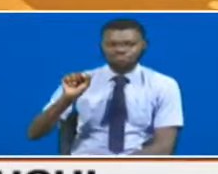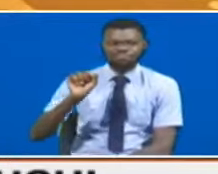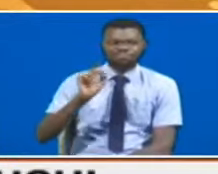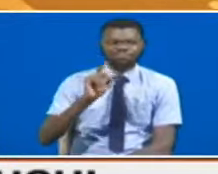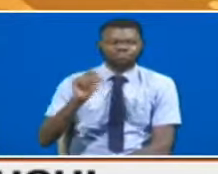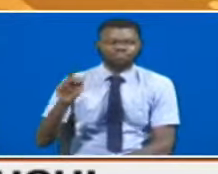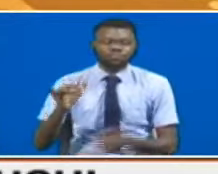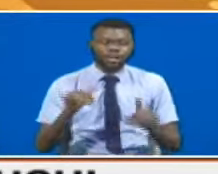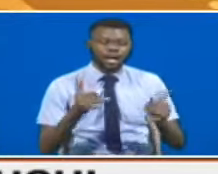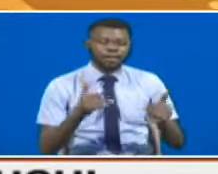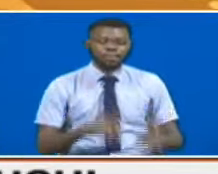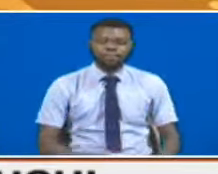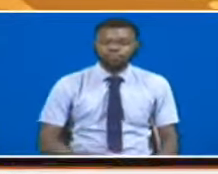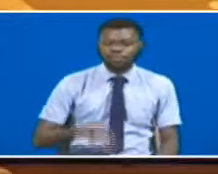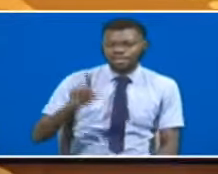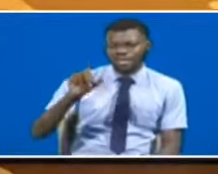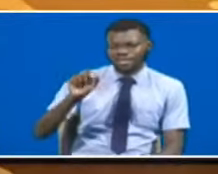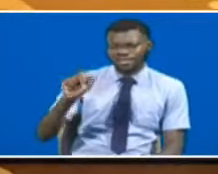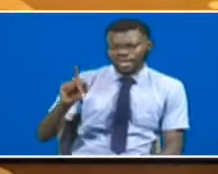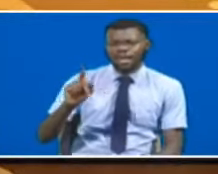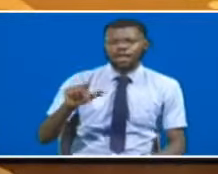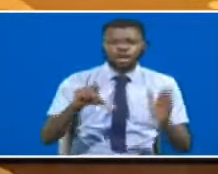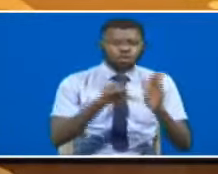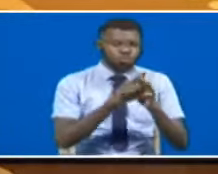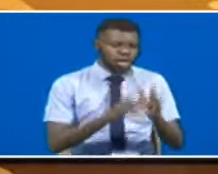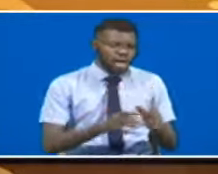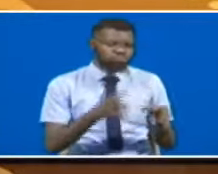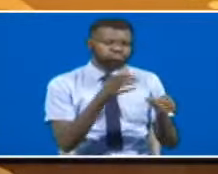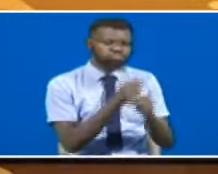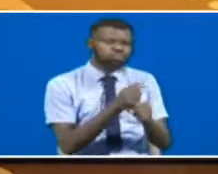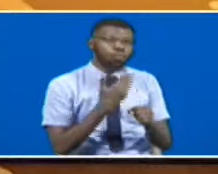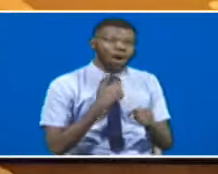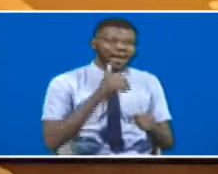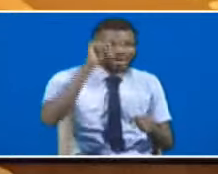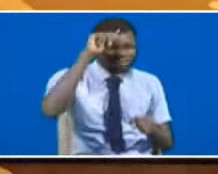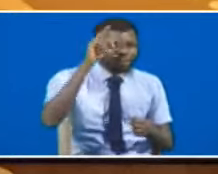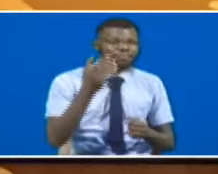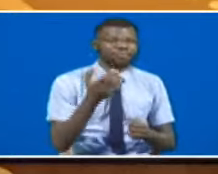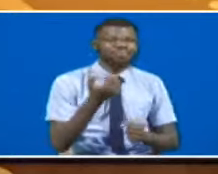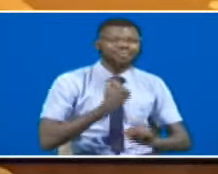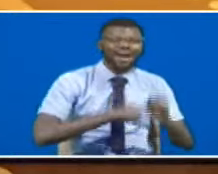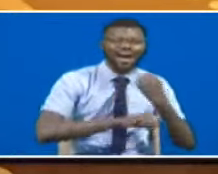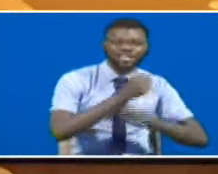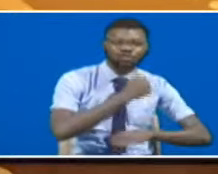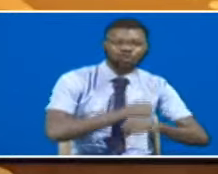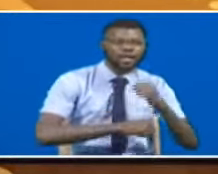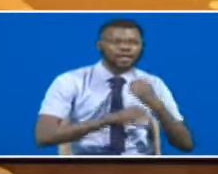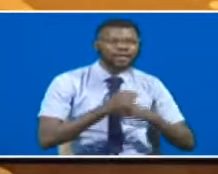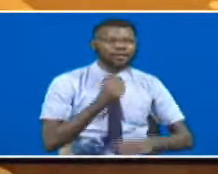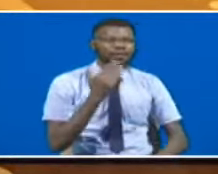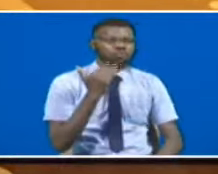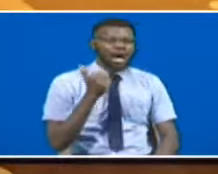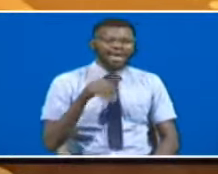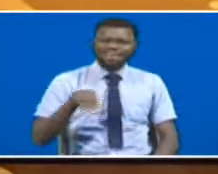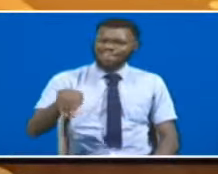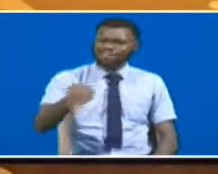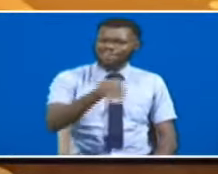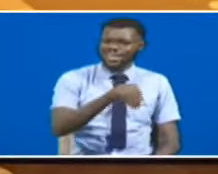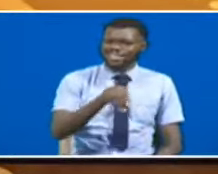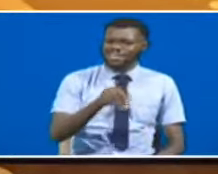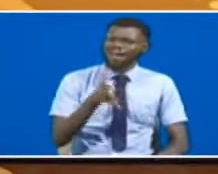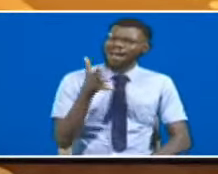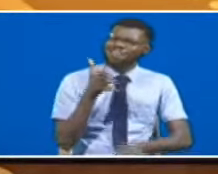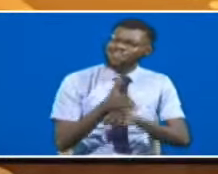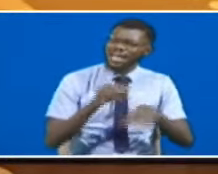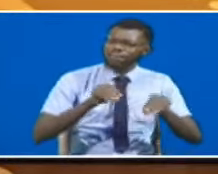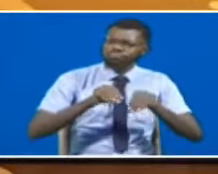Chama cha mawakili nchini LSK kimeitaka serikali kuchukua hatua kukabiliana na madai ya kashfa ya mbolea ghushi. Pia